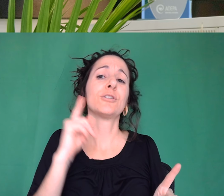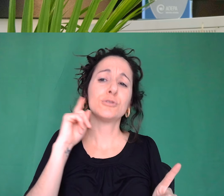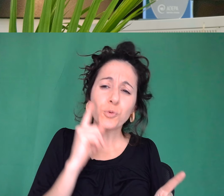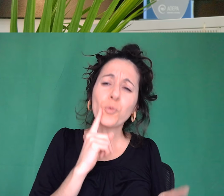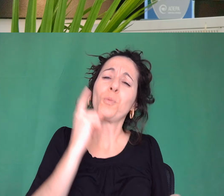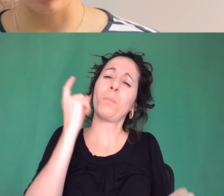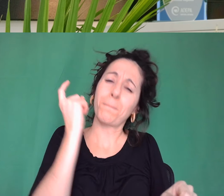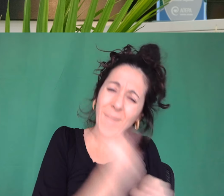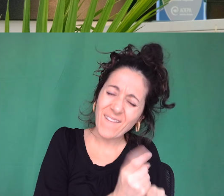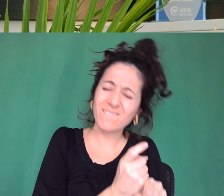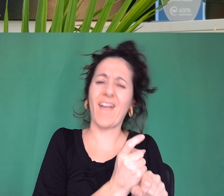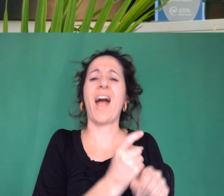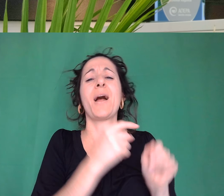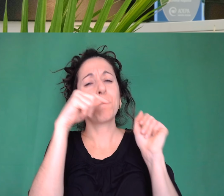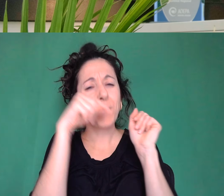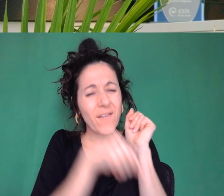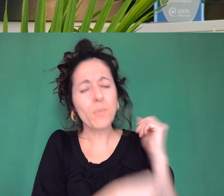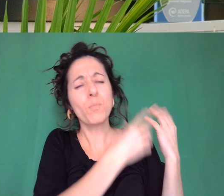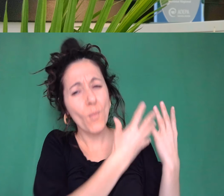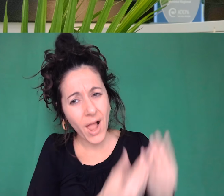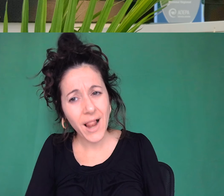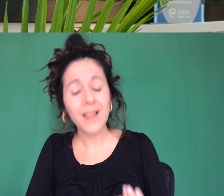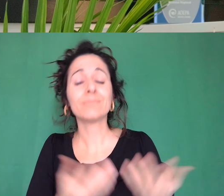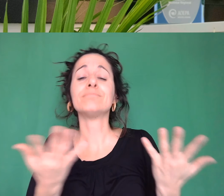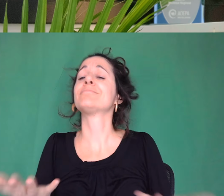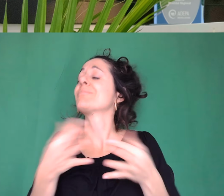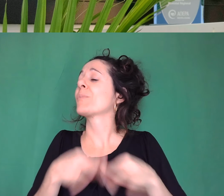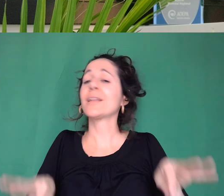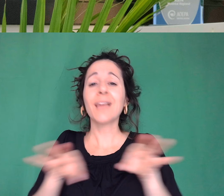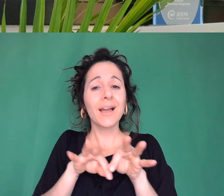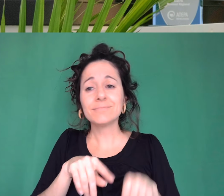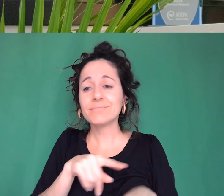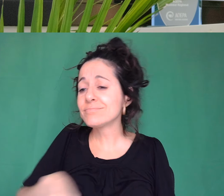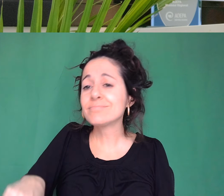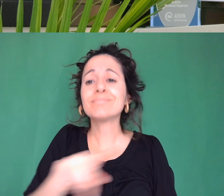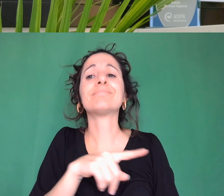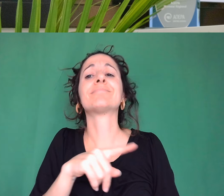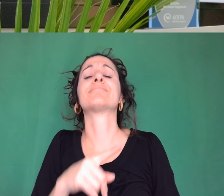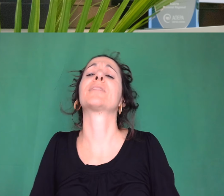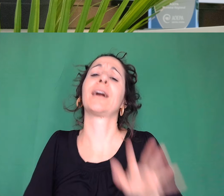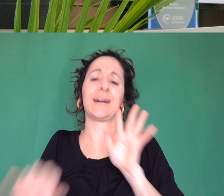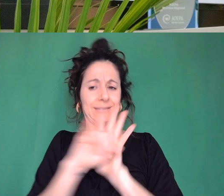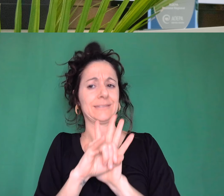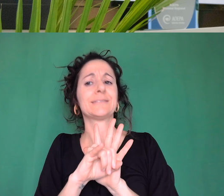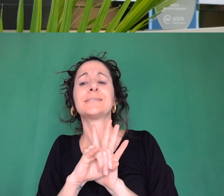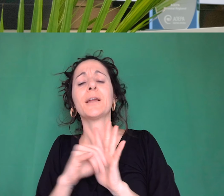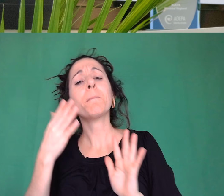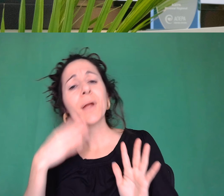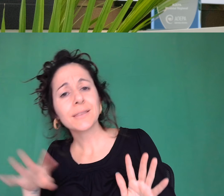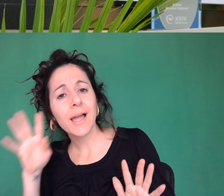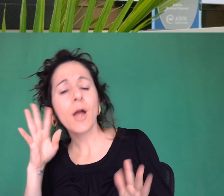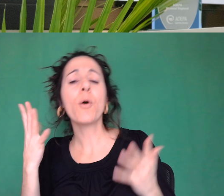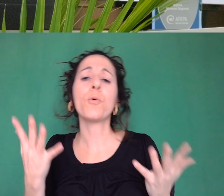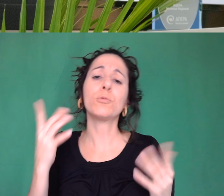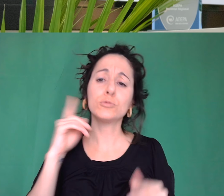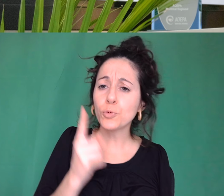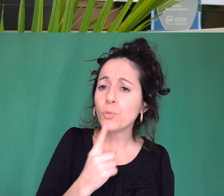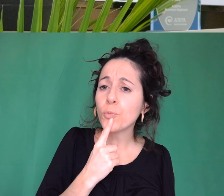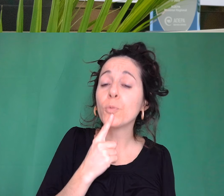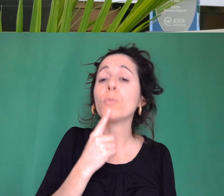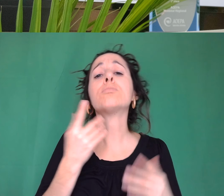à totale. Aussi, c'est important de mentionner qu'il y a des personnes qui s'identifient comme malentendantes ou comme sourdes, mais ça ne va pas